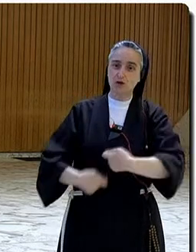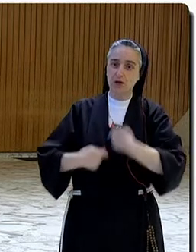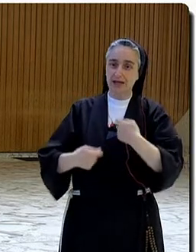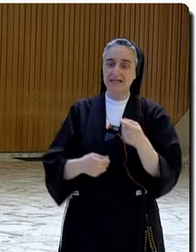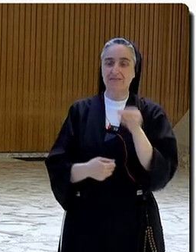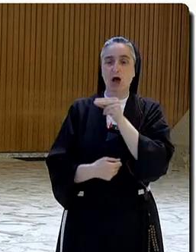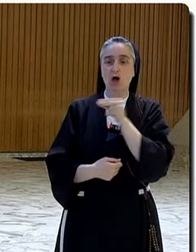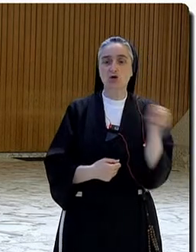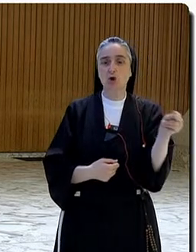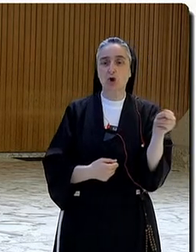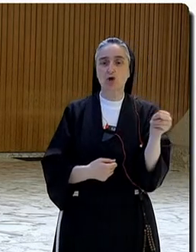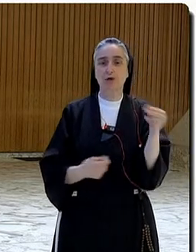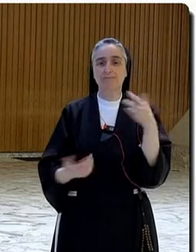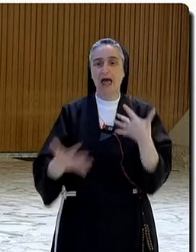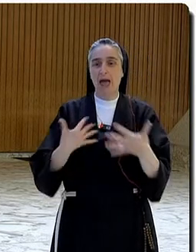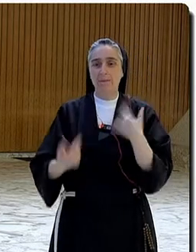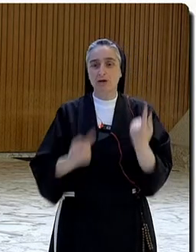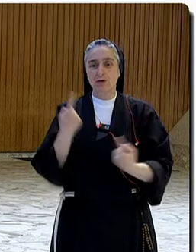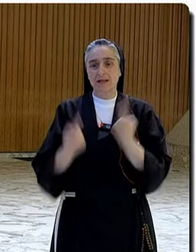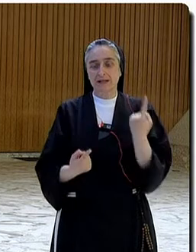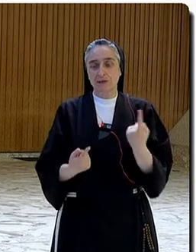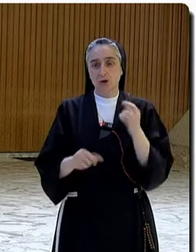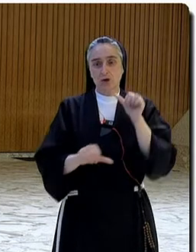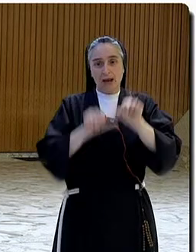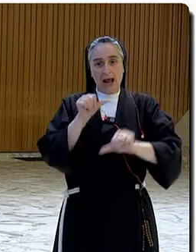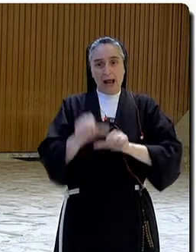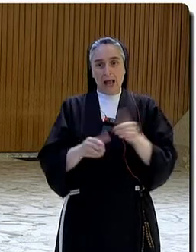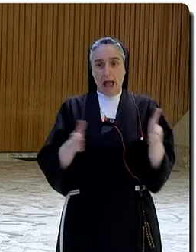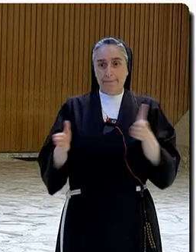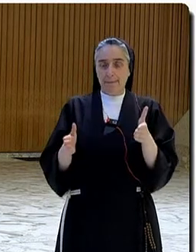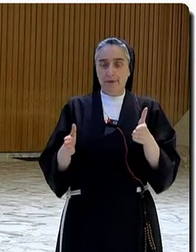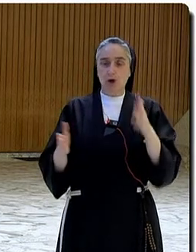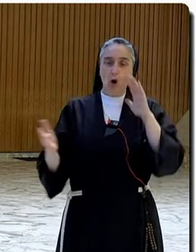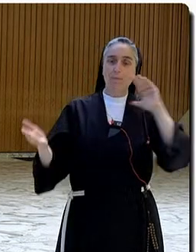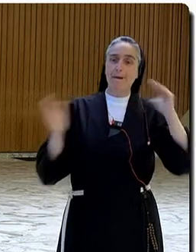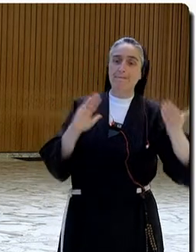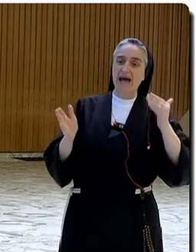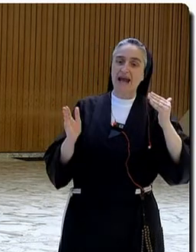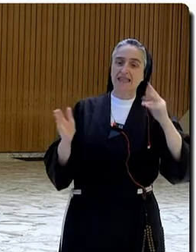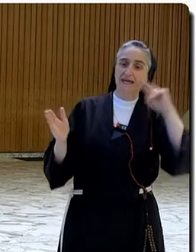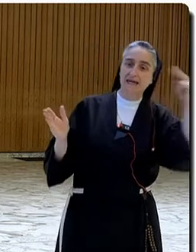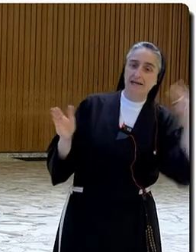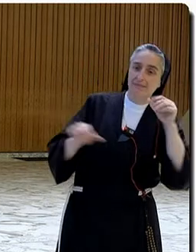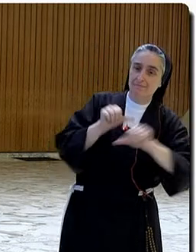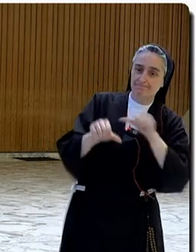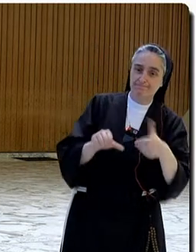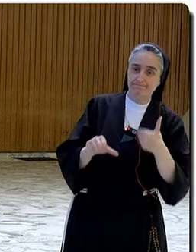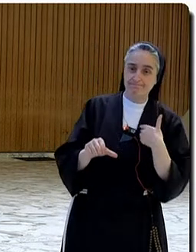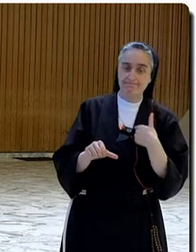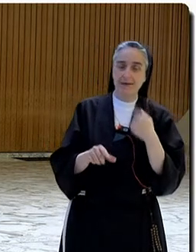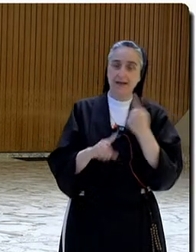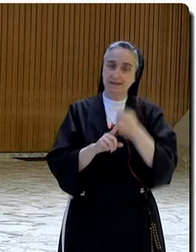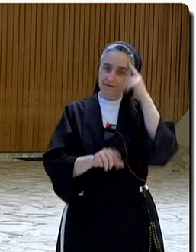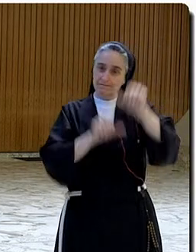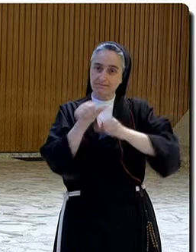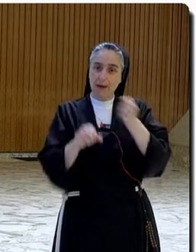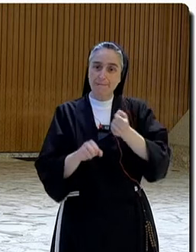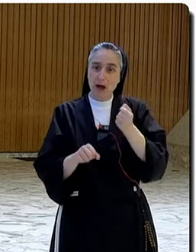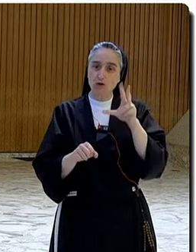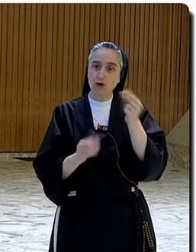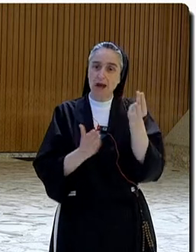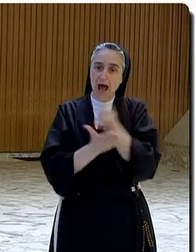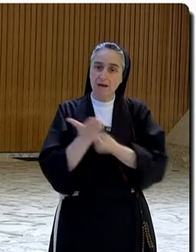con passione l'urgenza di alcuni cambiamenti di paradigma, la necessità di ripensare la pastorale in maniera